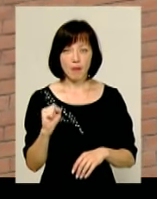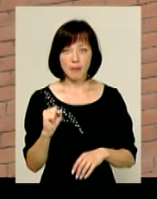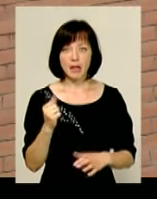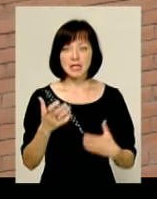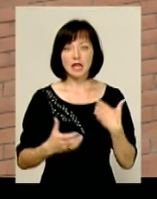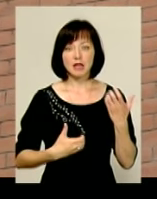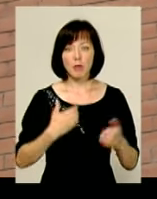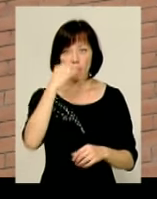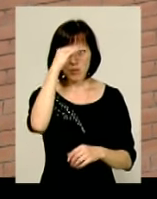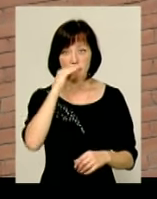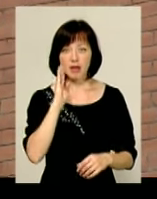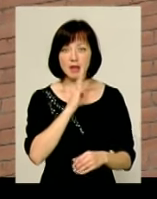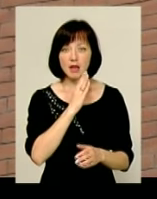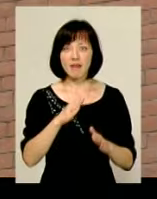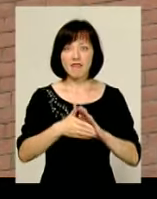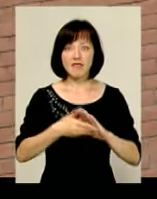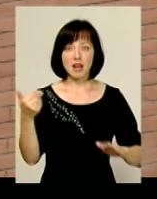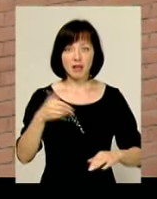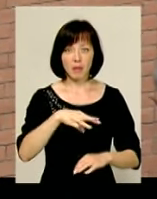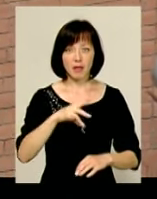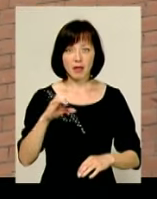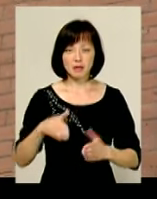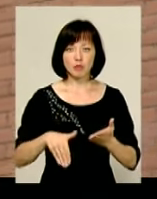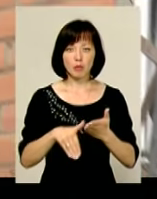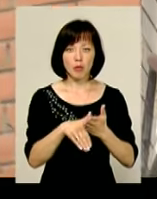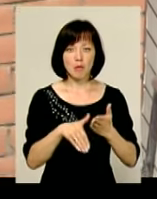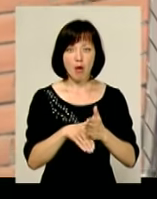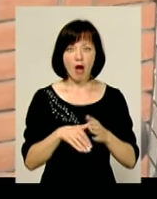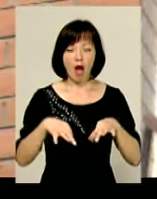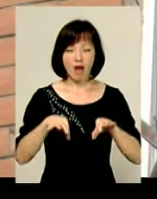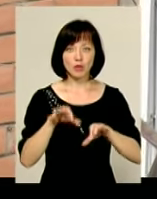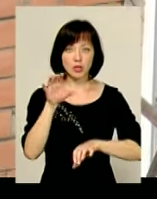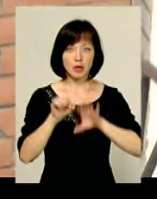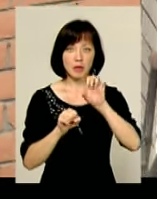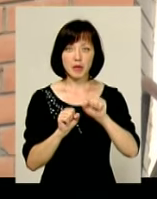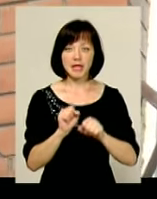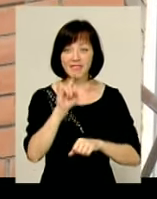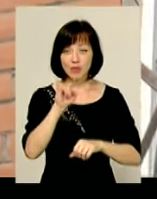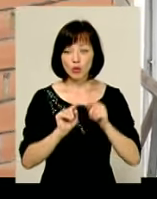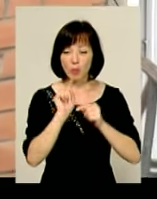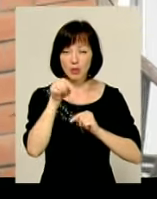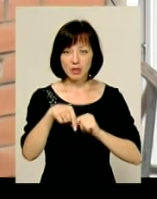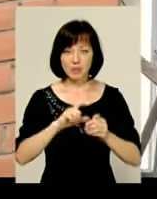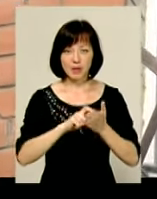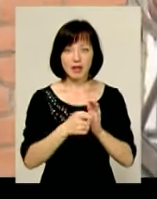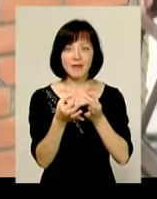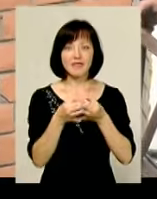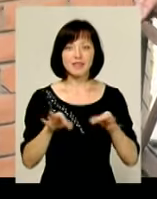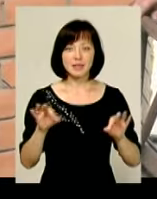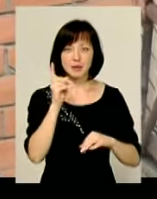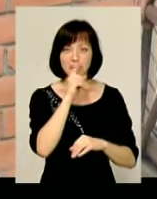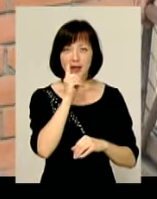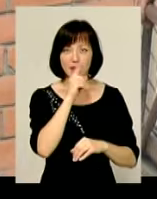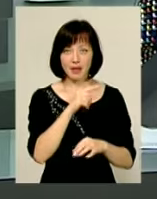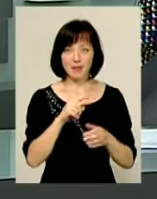Занепокоєні батьки викликали рятувальників. Ті за допомогою автодрабини через вікно потрапили в оселю і визволили маленького